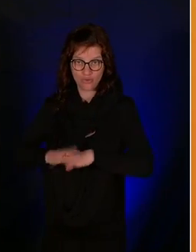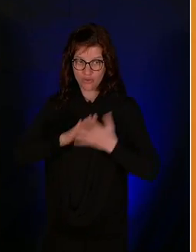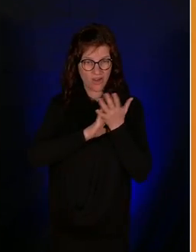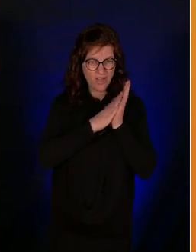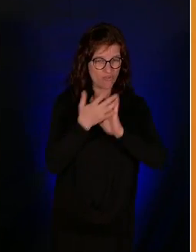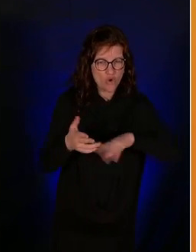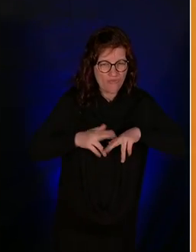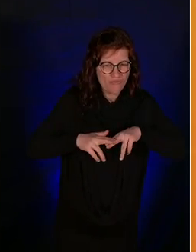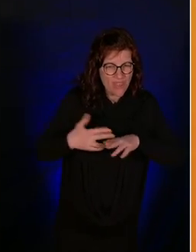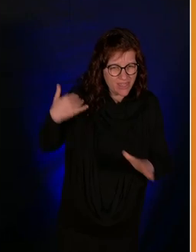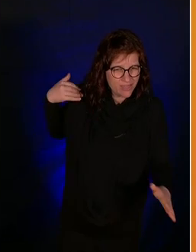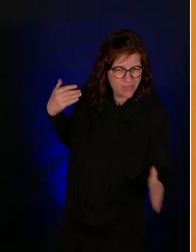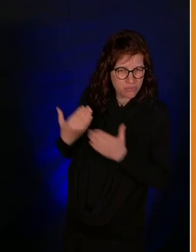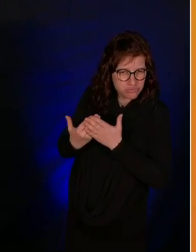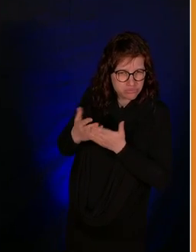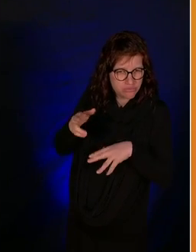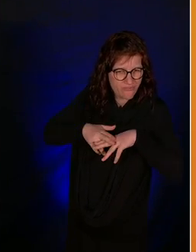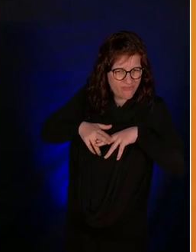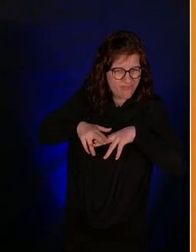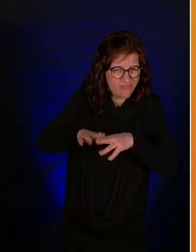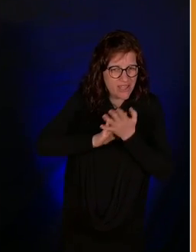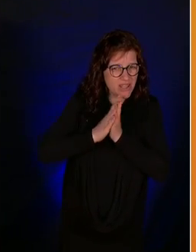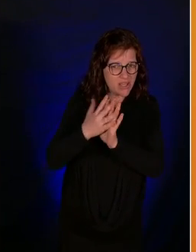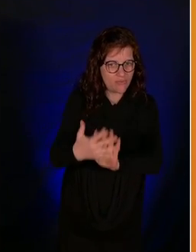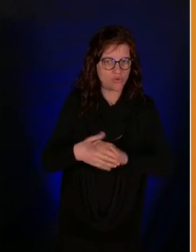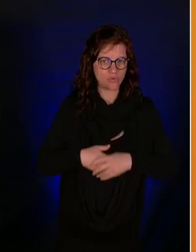évolué depuis le passage à l'euro.